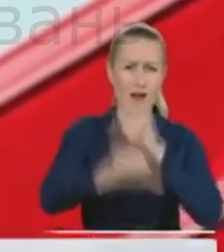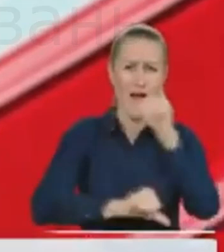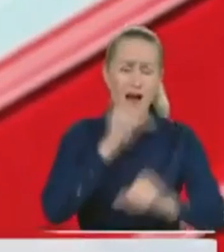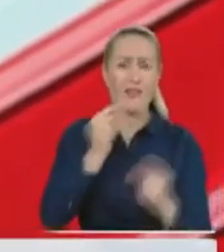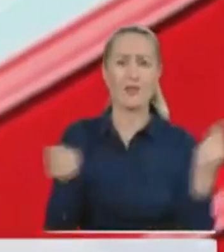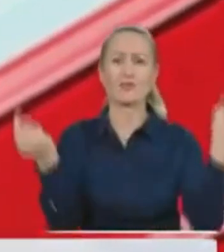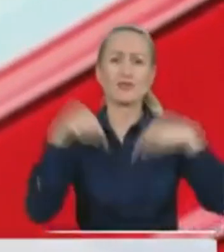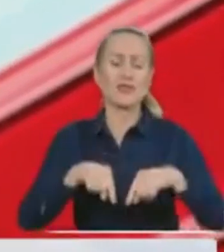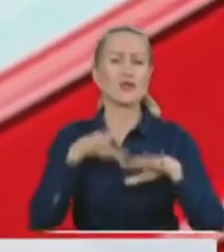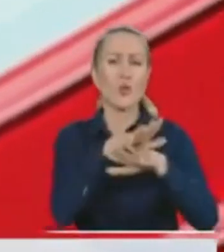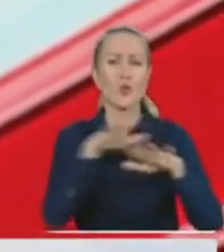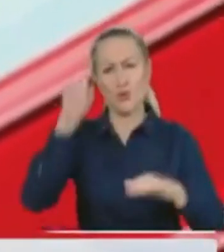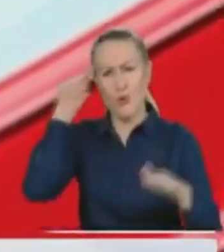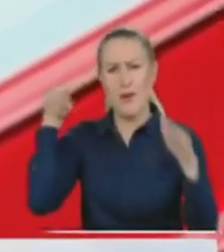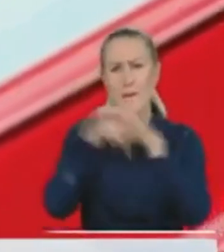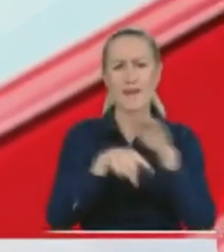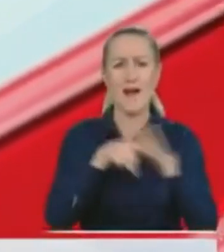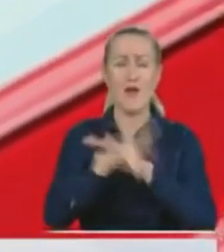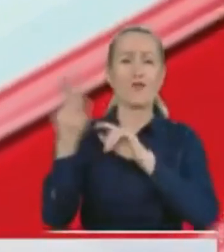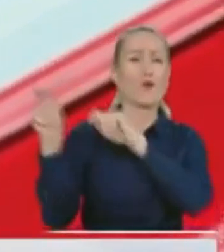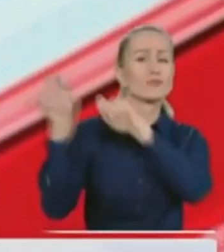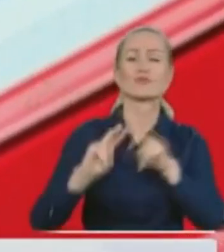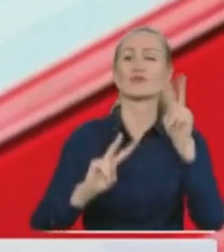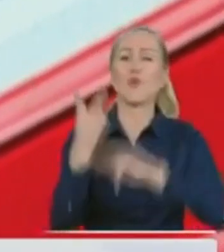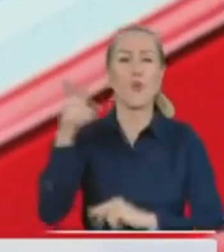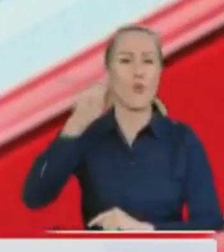з України і з Білорусі.